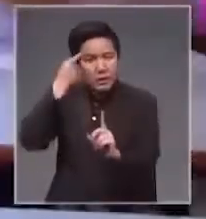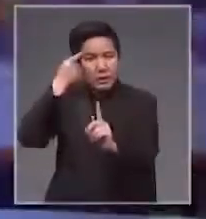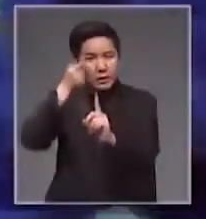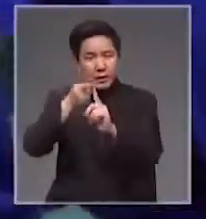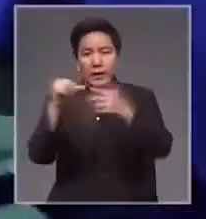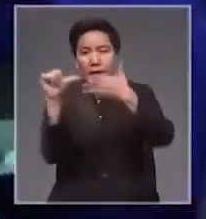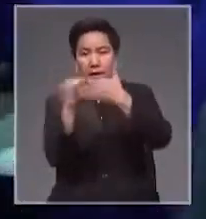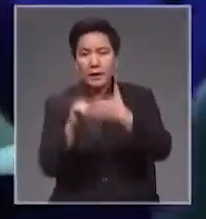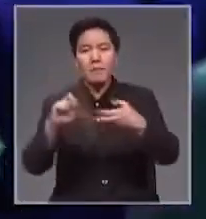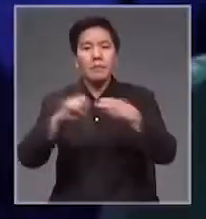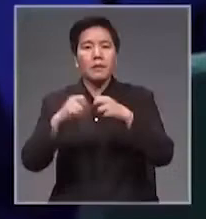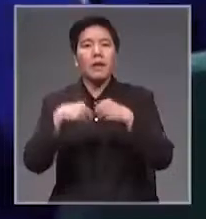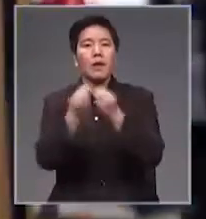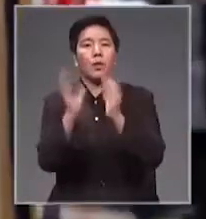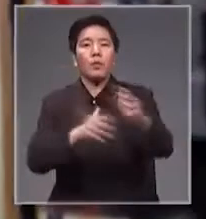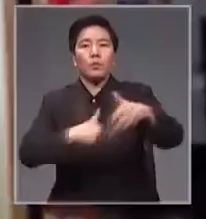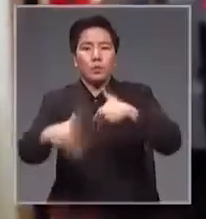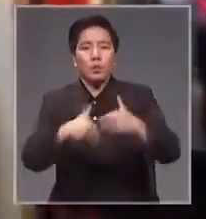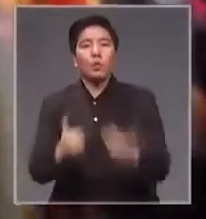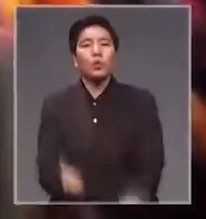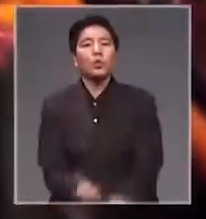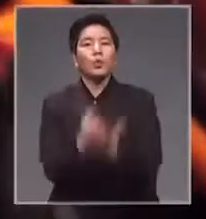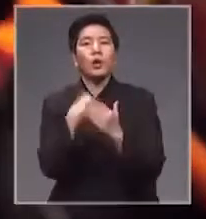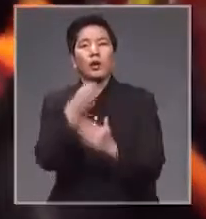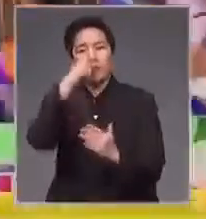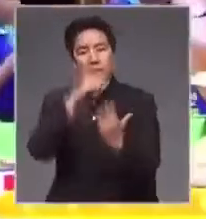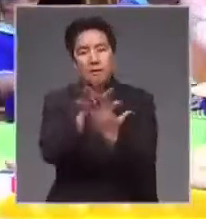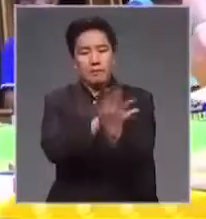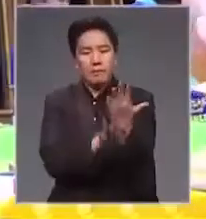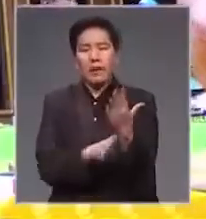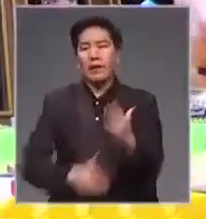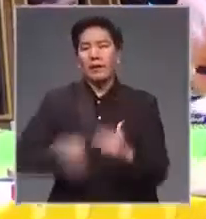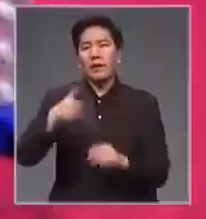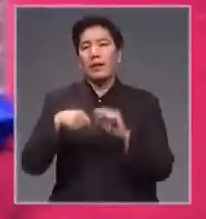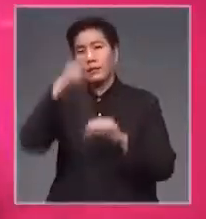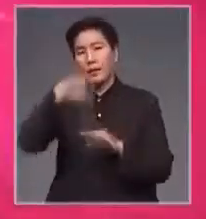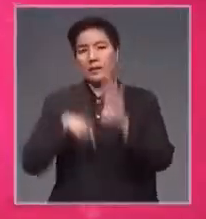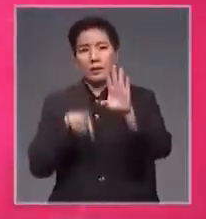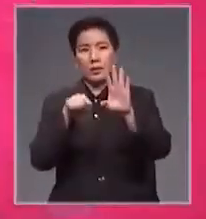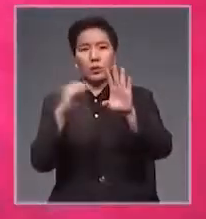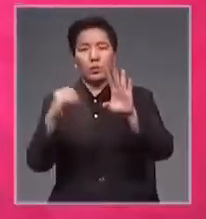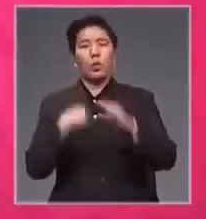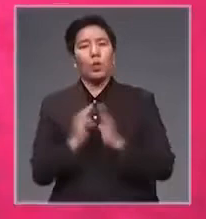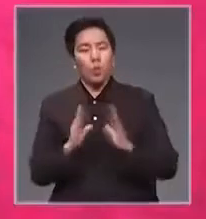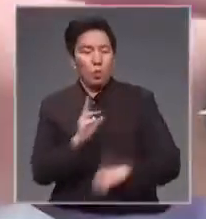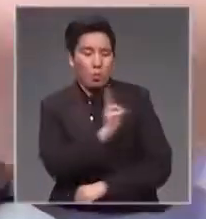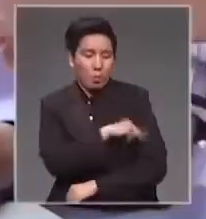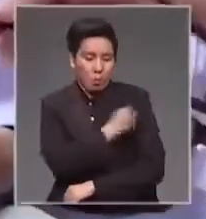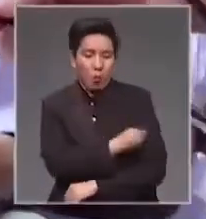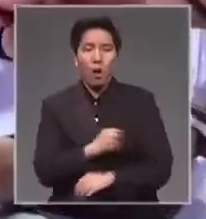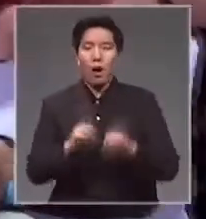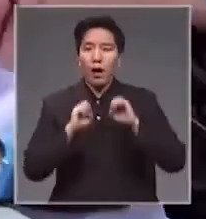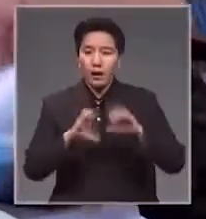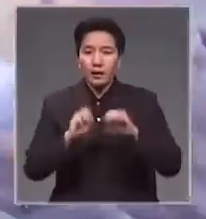ชาชนและช่วยนำพาประเทศไปสู่ Thailand 4.0 ขอขอบคุณคุณหมออาจารย์และนักวิจัยทุกท่านนะครับที่ได้ทุ่มเทเ